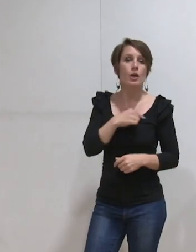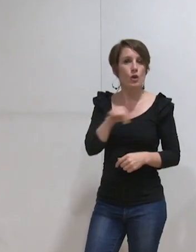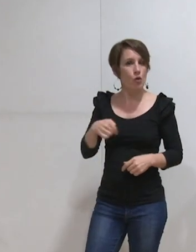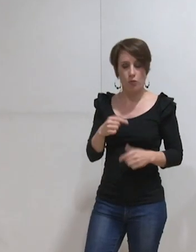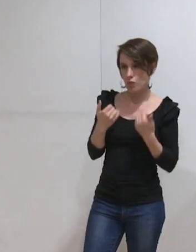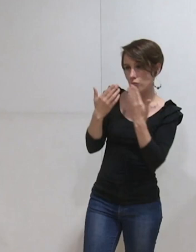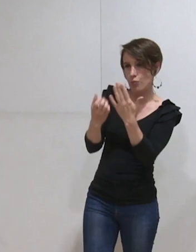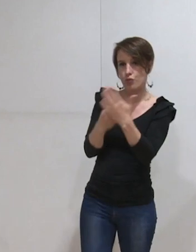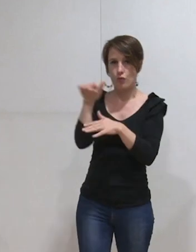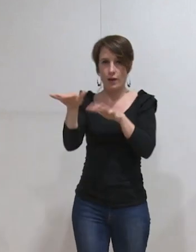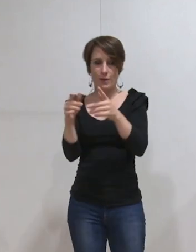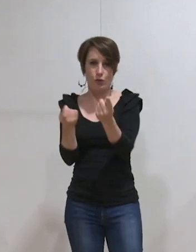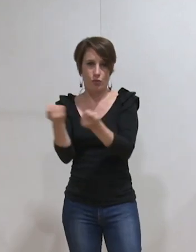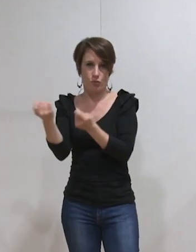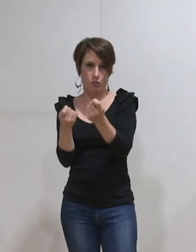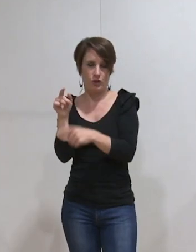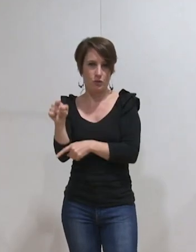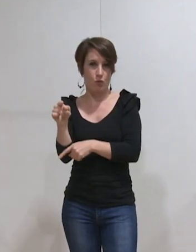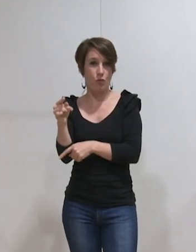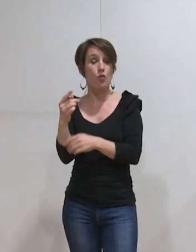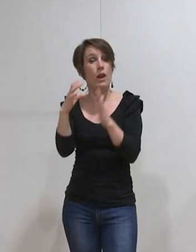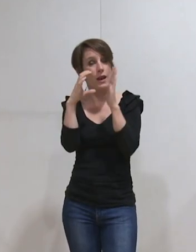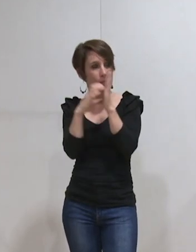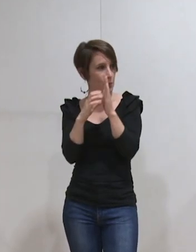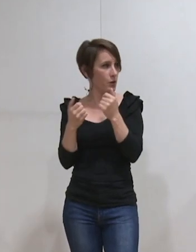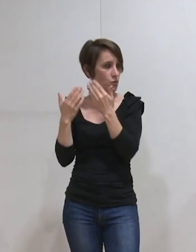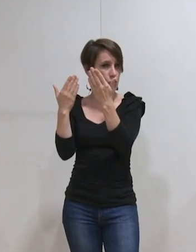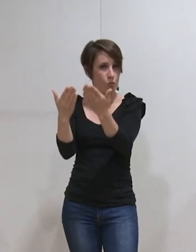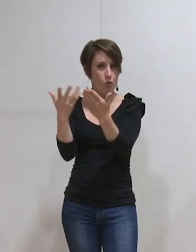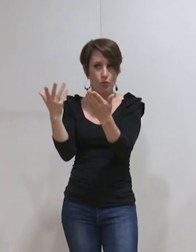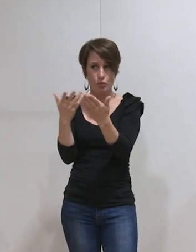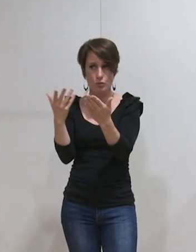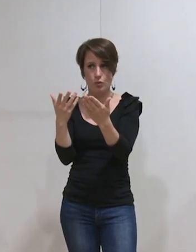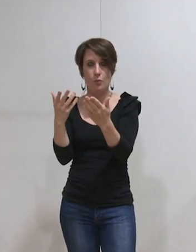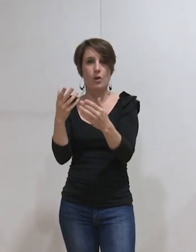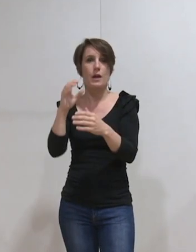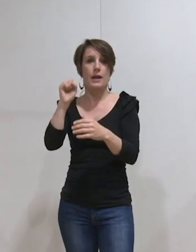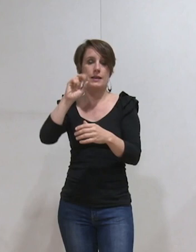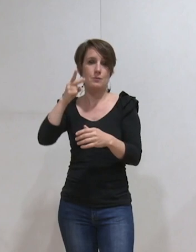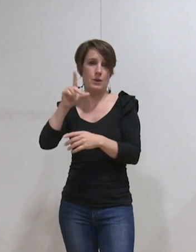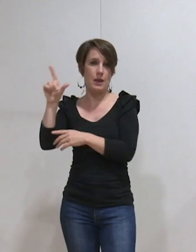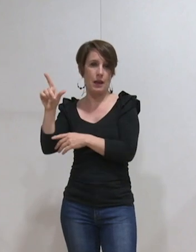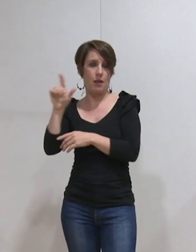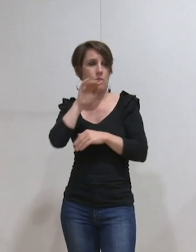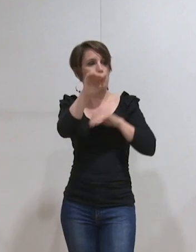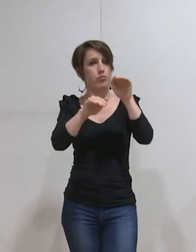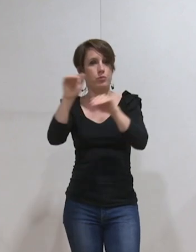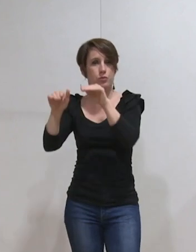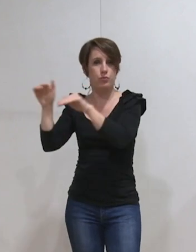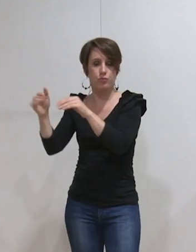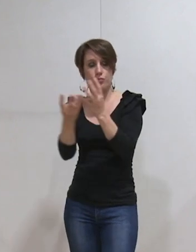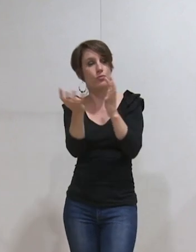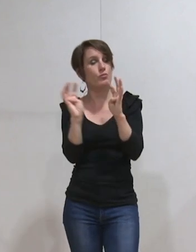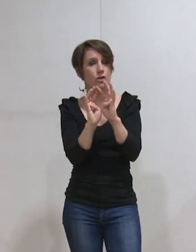gestion et cette délibération propose donc de saisir la commission consultative des services publics locaux sur la base d'un rapport d'analyse des